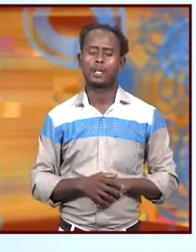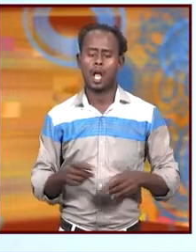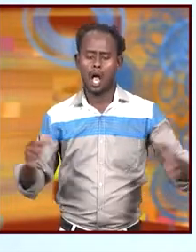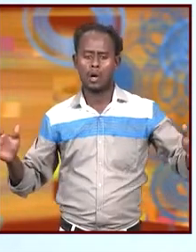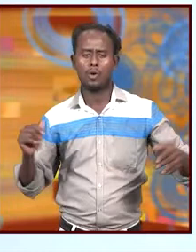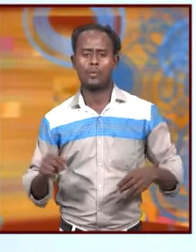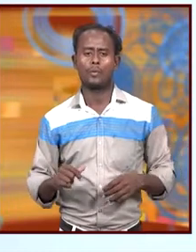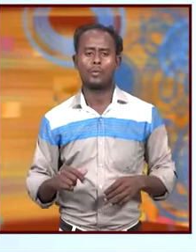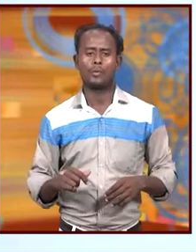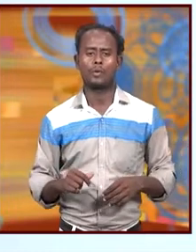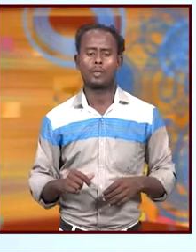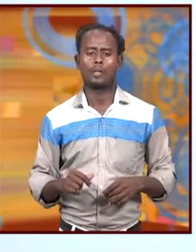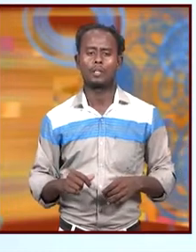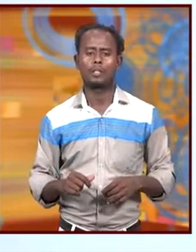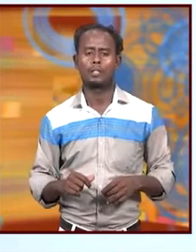அகலம்